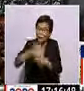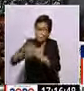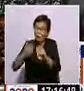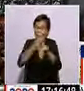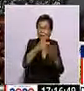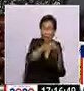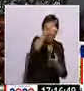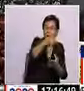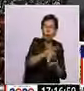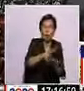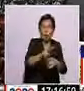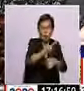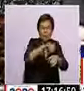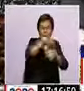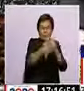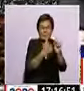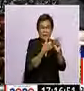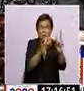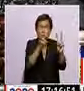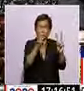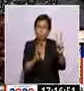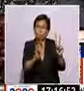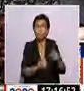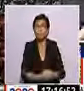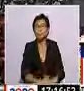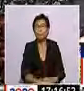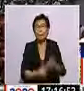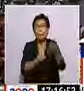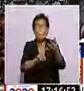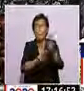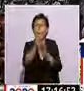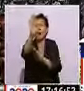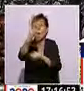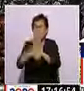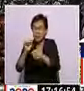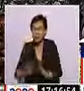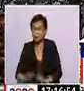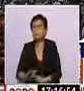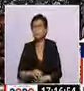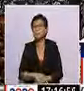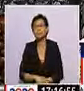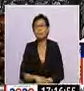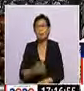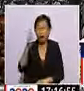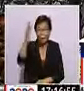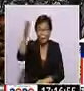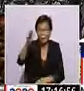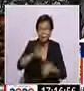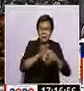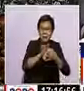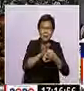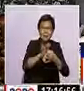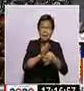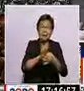kolej vocational pada tahun depan. Dan keempat, pembangunan sumber manusia berhad akan